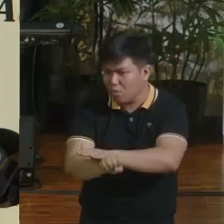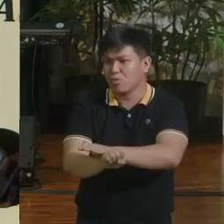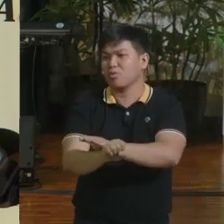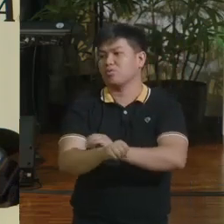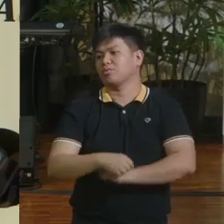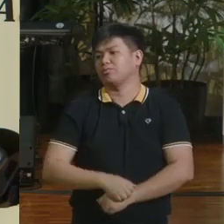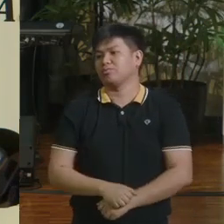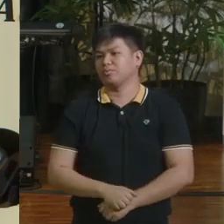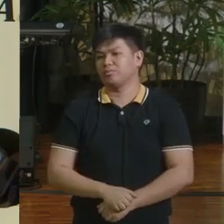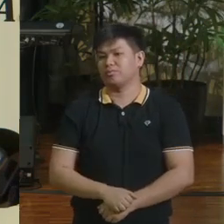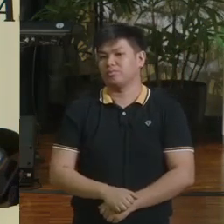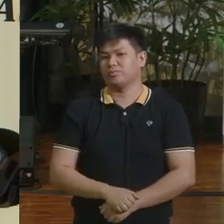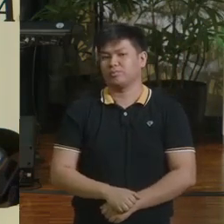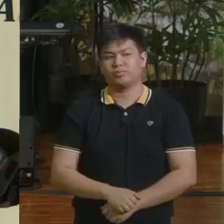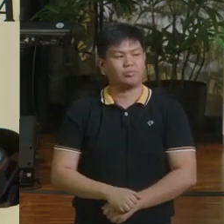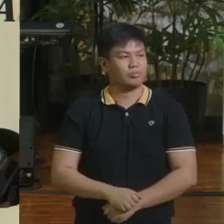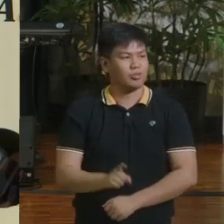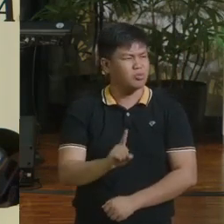Wow.